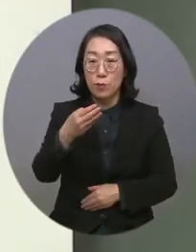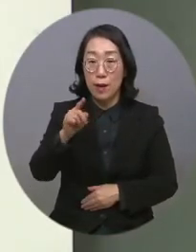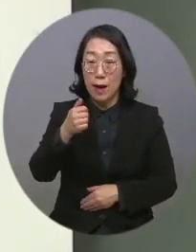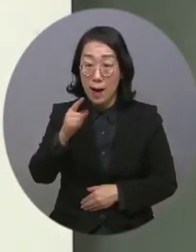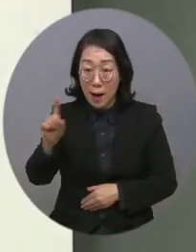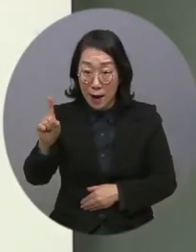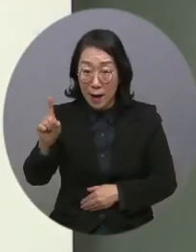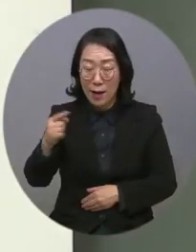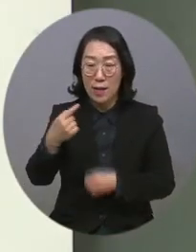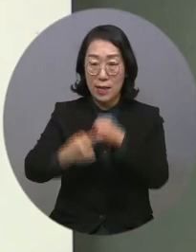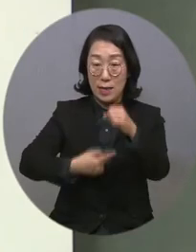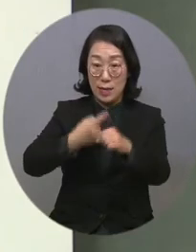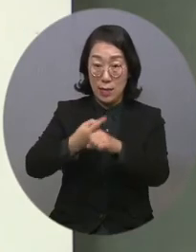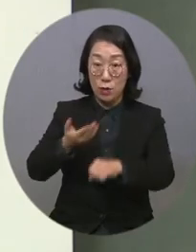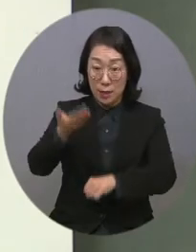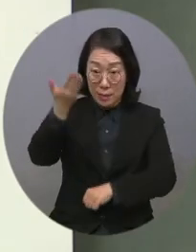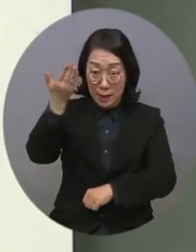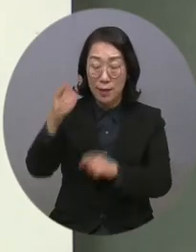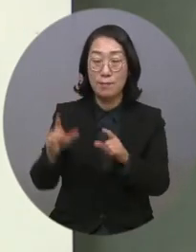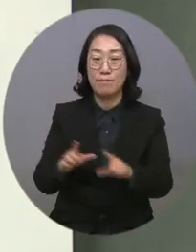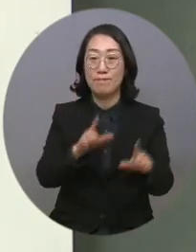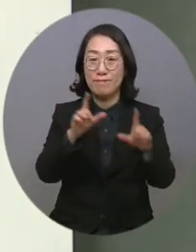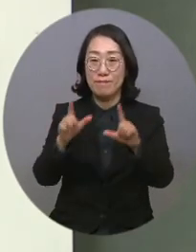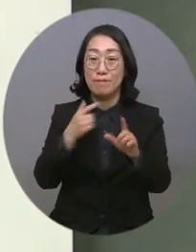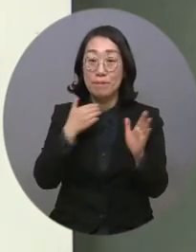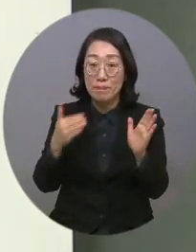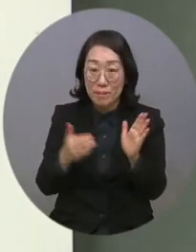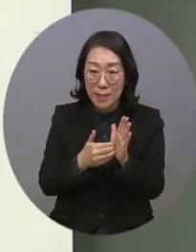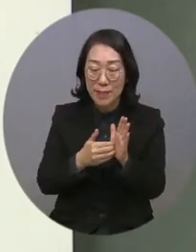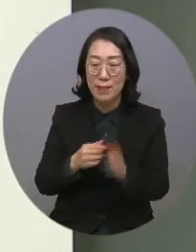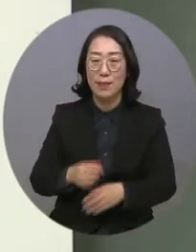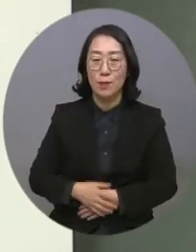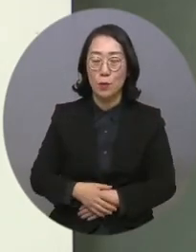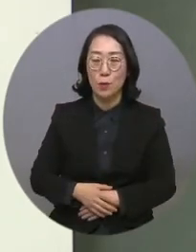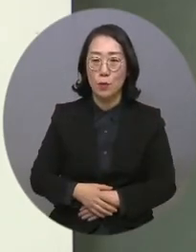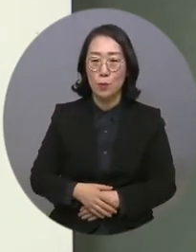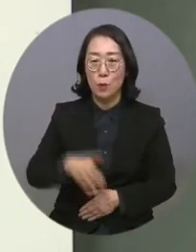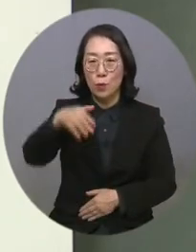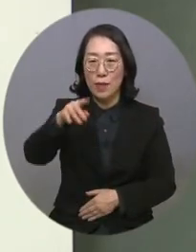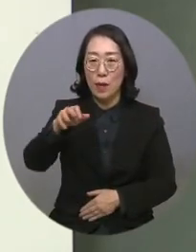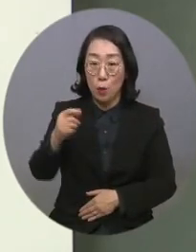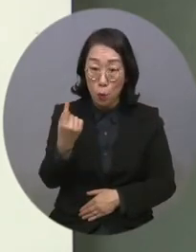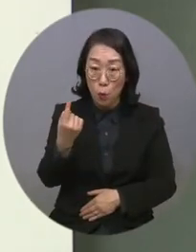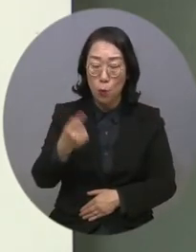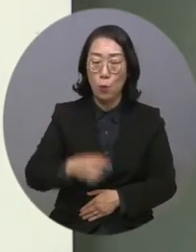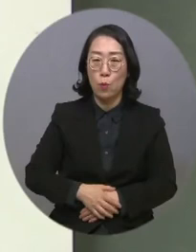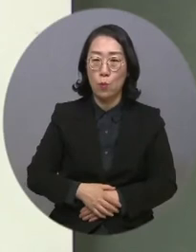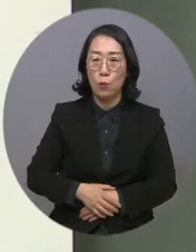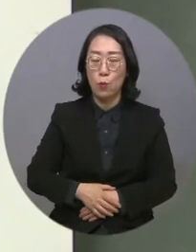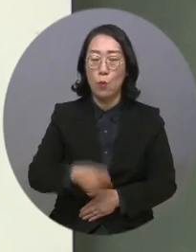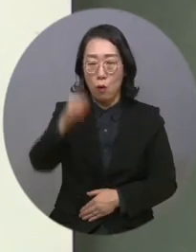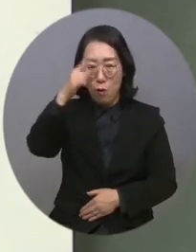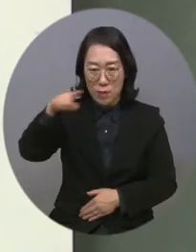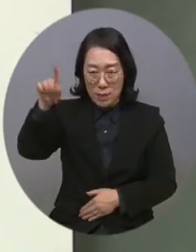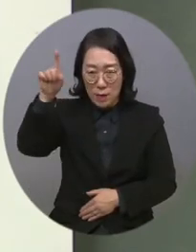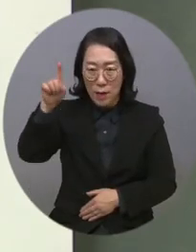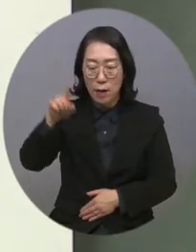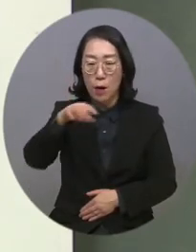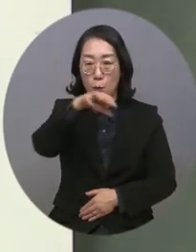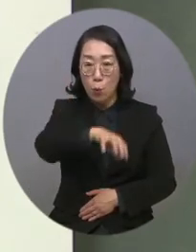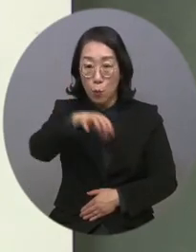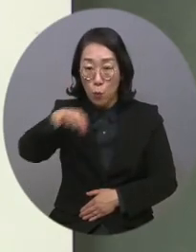한 1년 정도 거주도 해보셨고 체코나 러시아나 여러